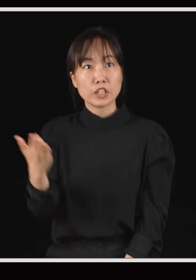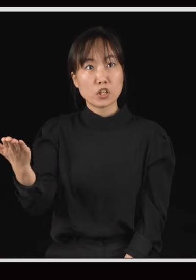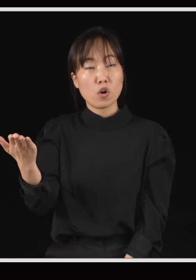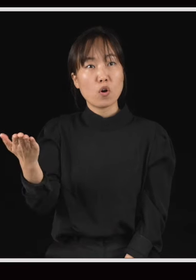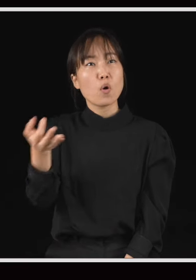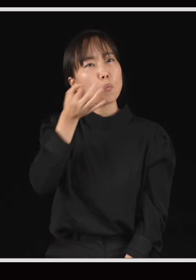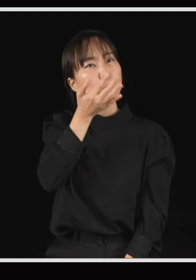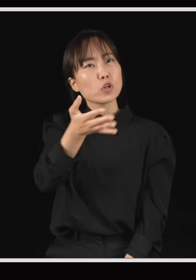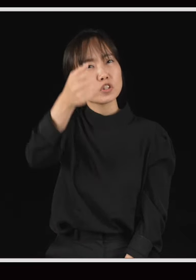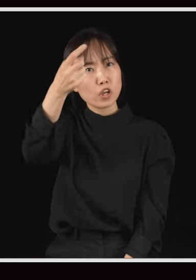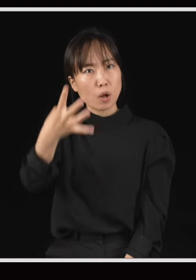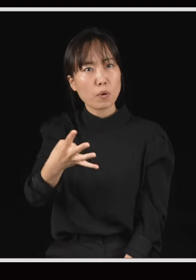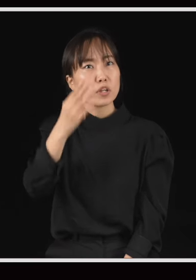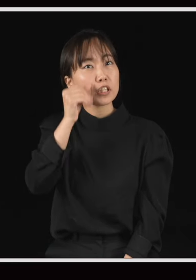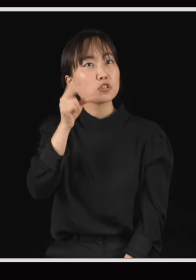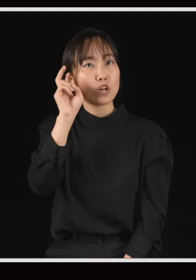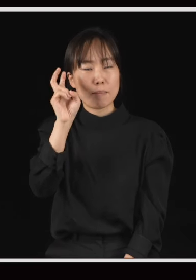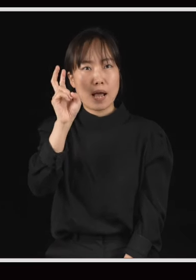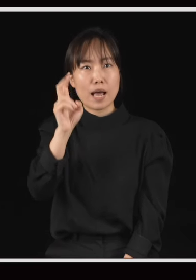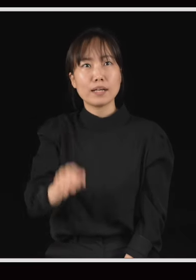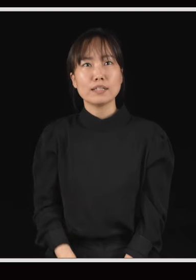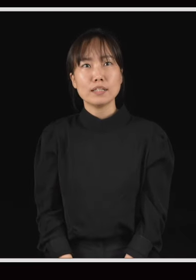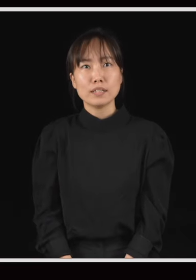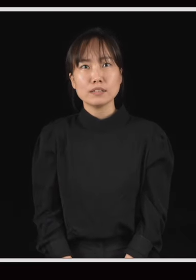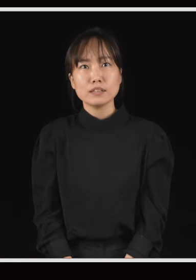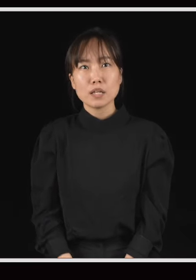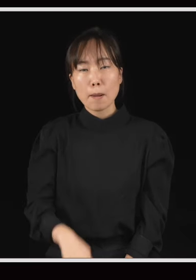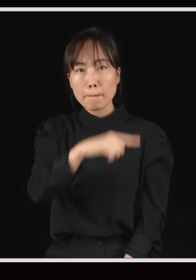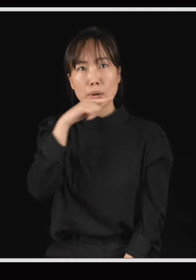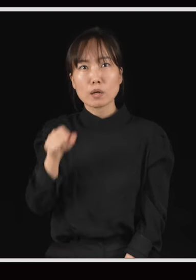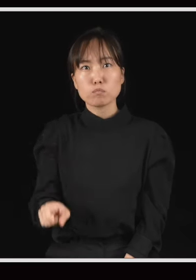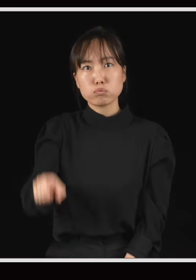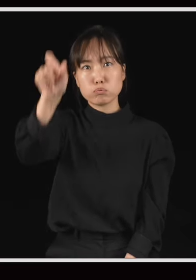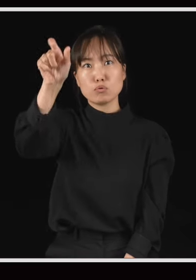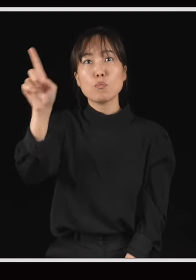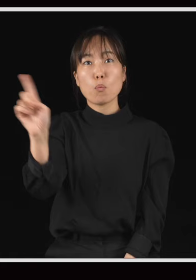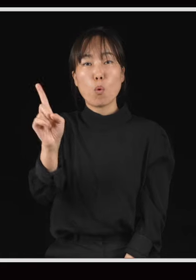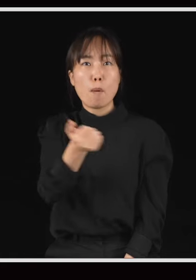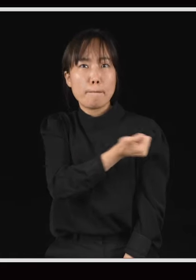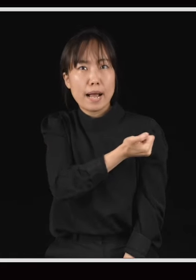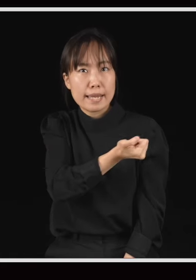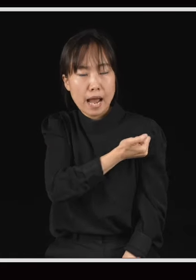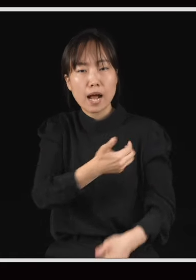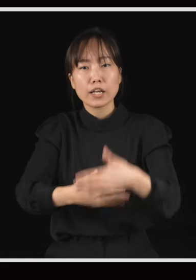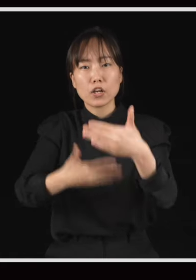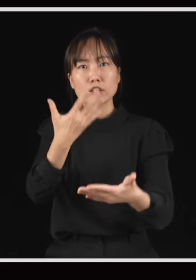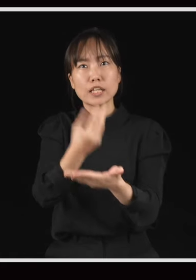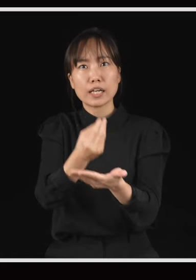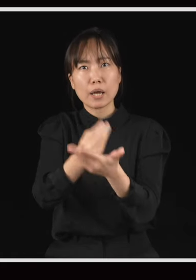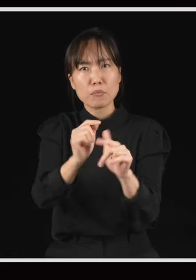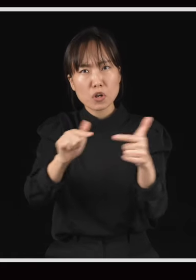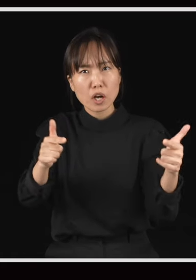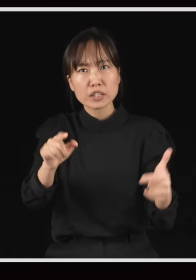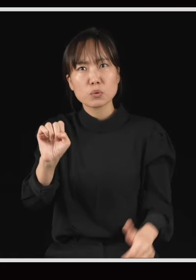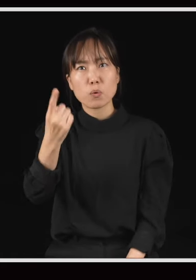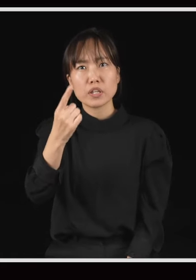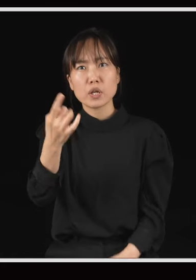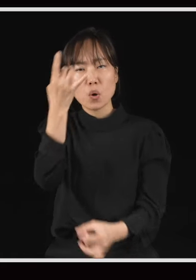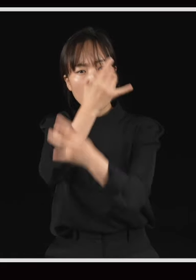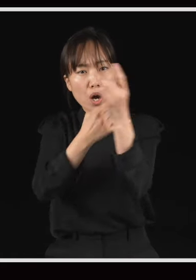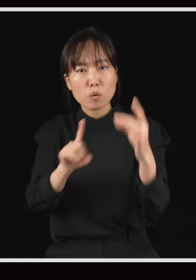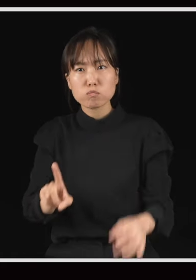이거는 제가 많이 보여드렸던 그림이기 때문에 아마 익숙하실 수 있는데 뭐 합성마약 또는 틱톡, 굉장한 도파민을